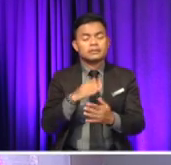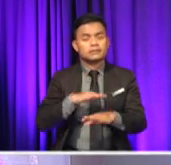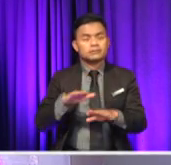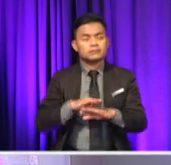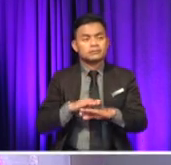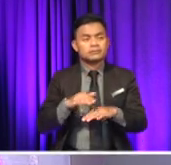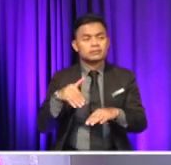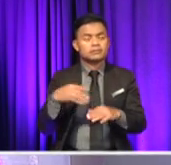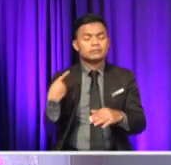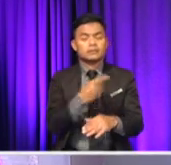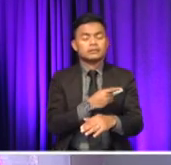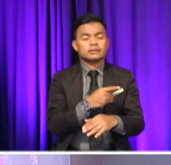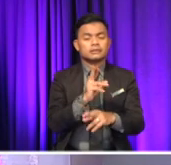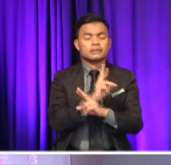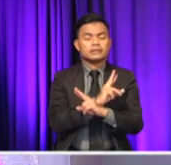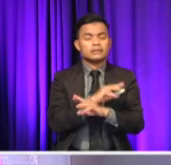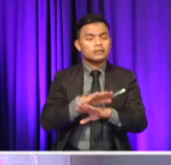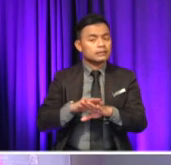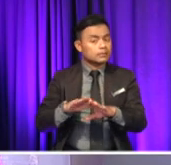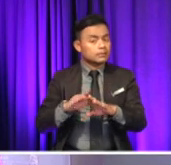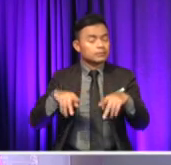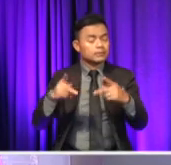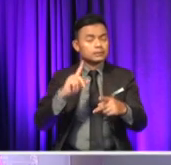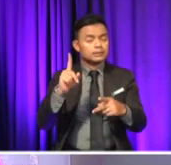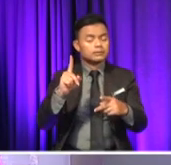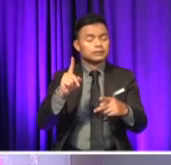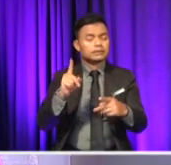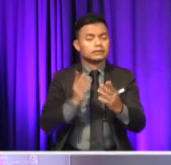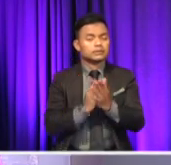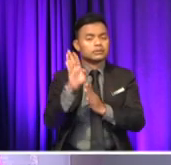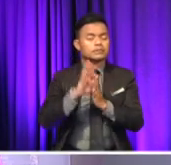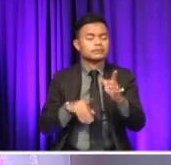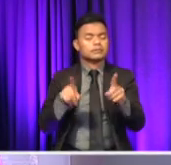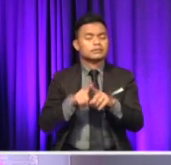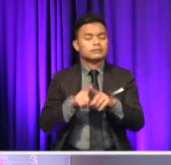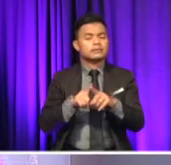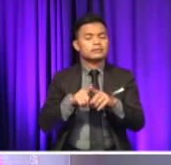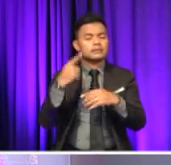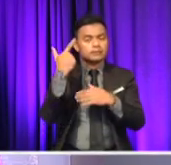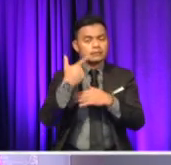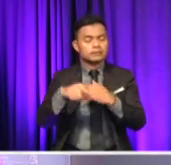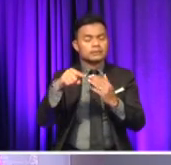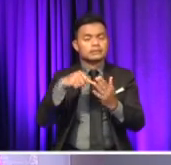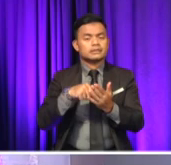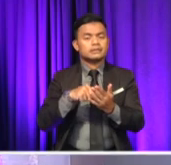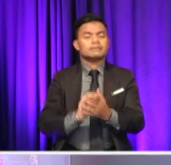boleh Jangan kemana-mana teruskan bersama dengan kami dalam sukses SPM 2022